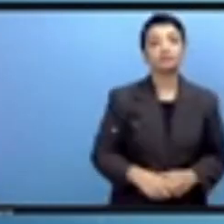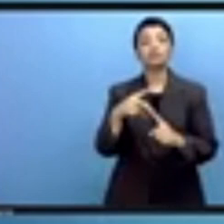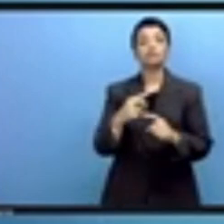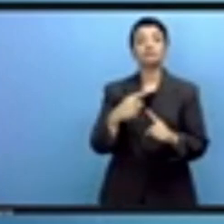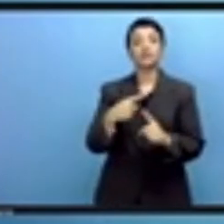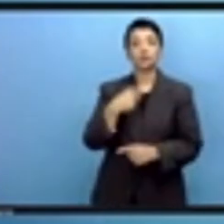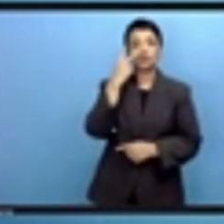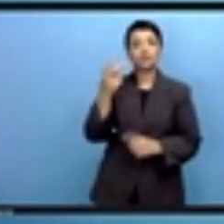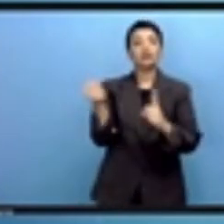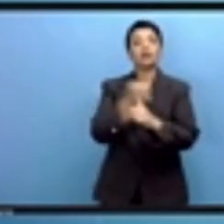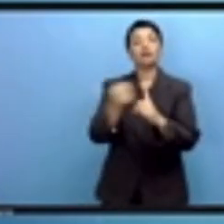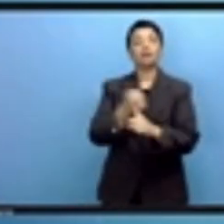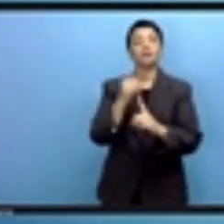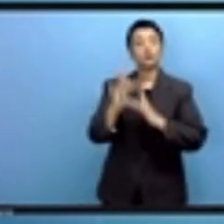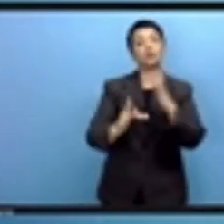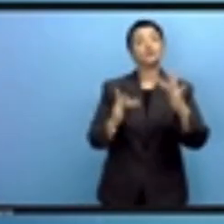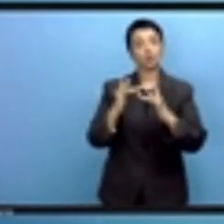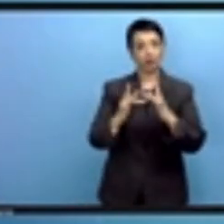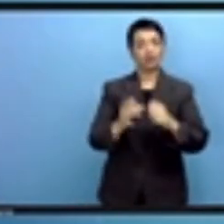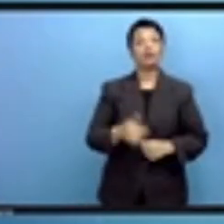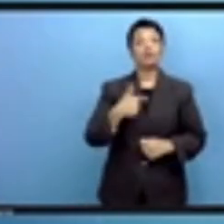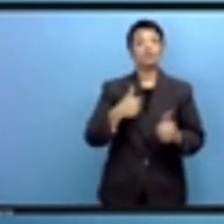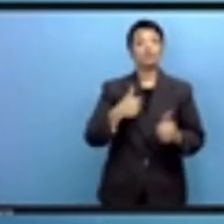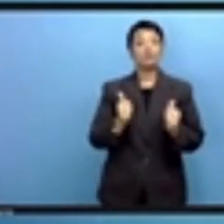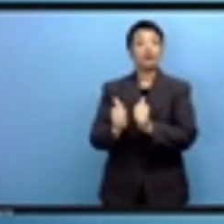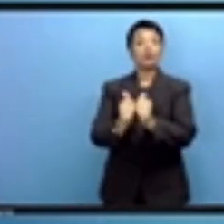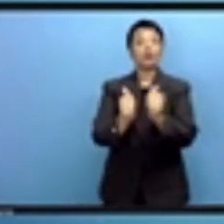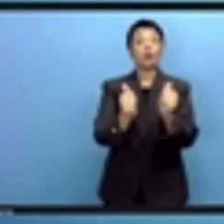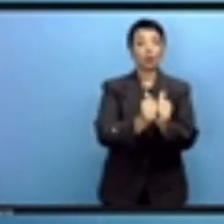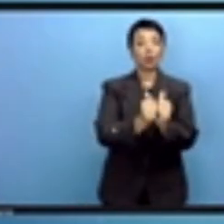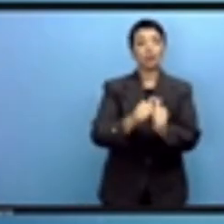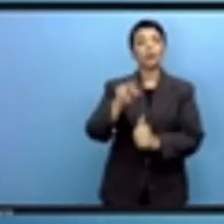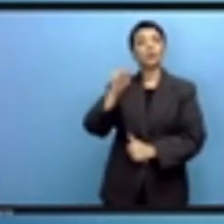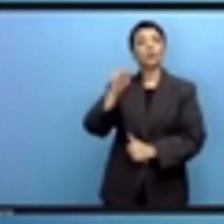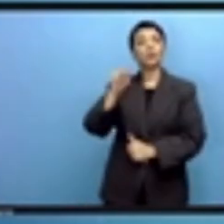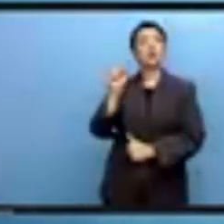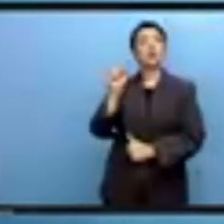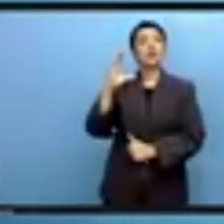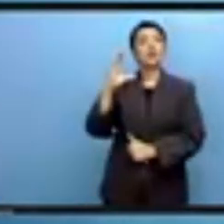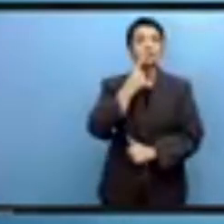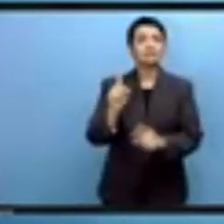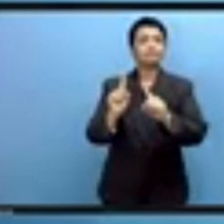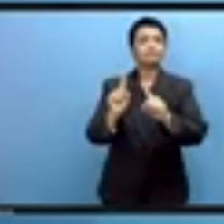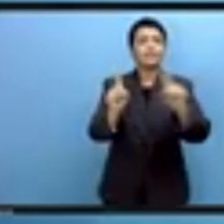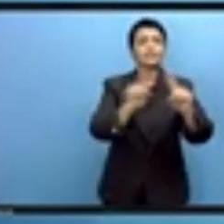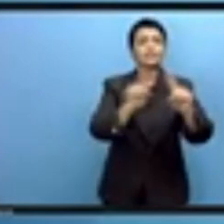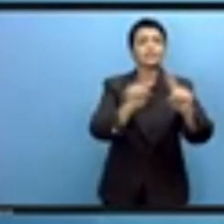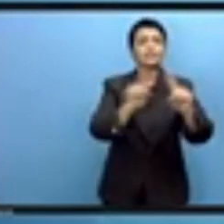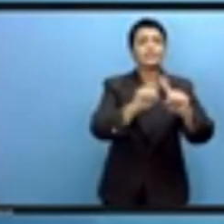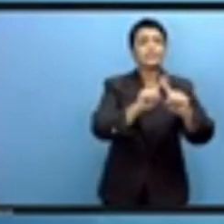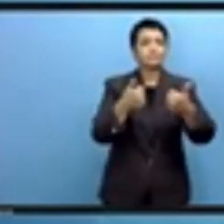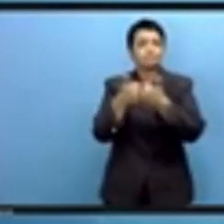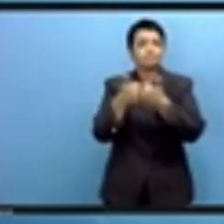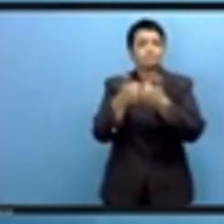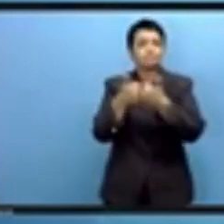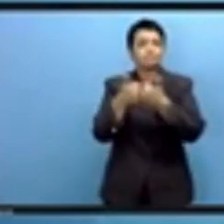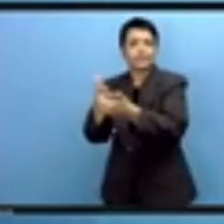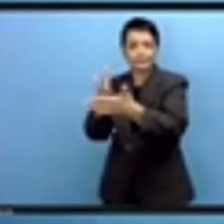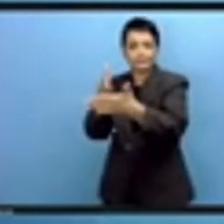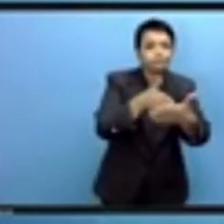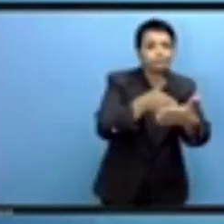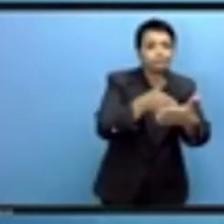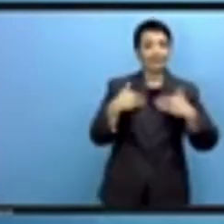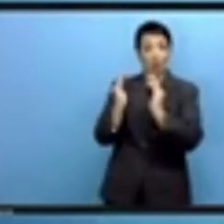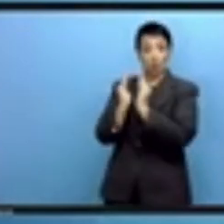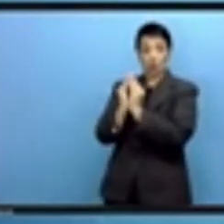但是我们看到有各种各样的滥用，同滥用有关的行为都出现在了网站。我的来